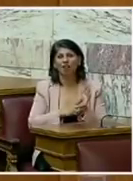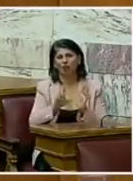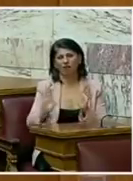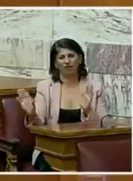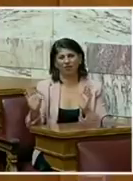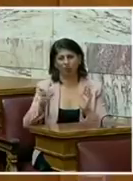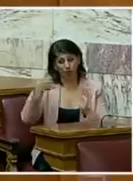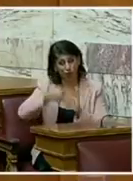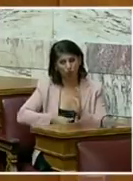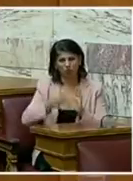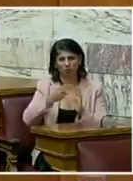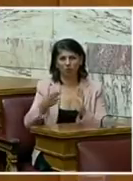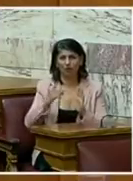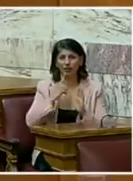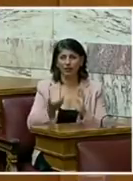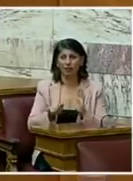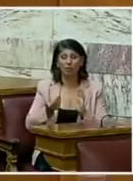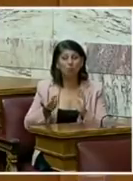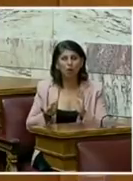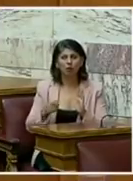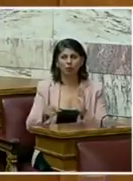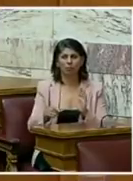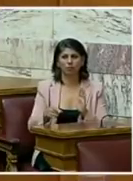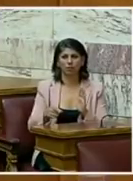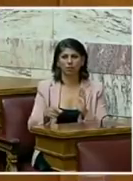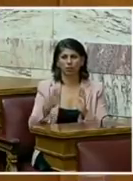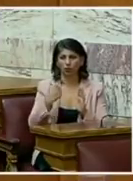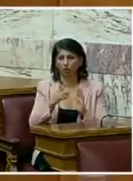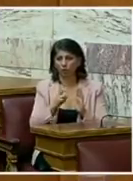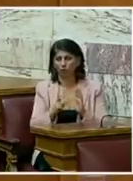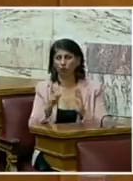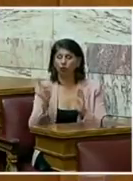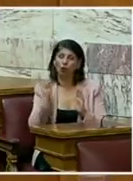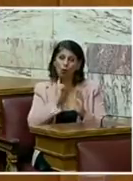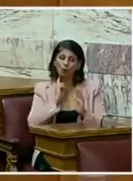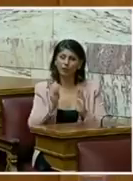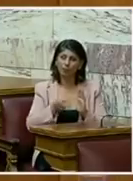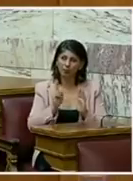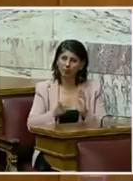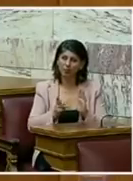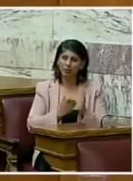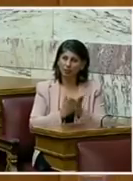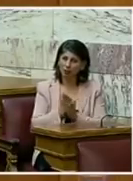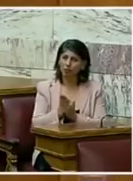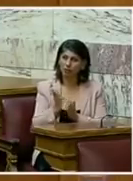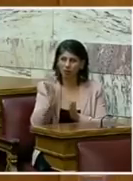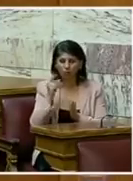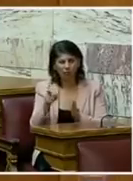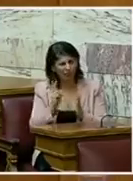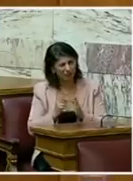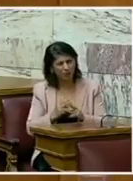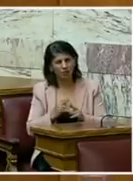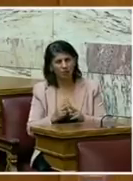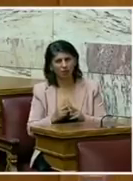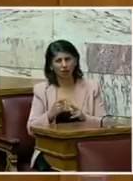ουσία της υπόθεσης, διότι είναι πρόκριμα το πρότυπο νόμιμο 120 κώδικα ποινικής δικονομίας και 133. Ακούστε, έχει σημασία, κύριε